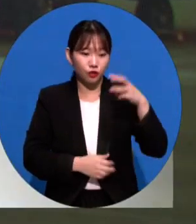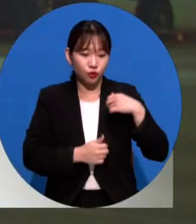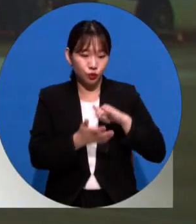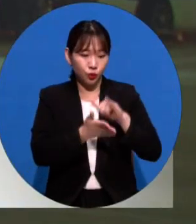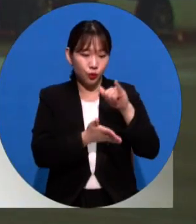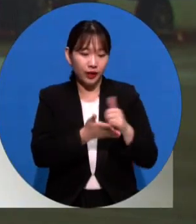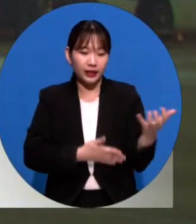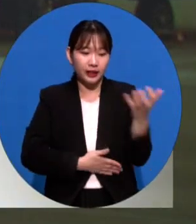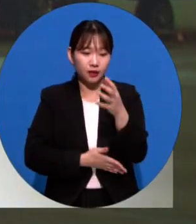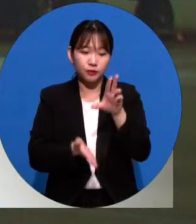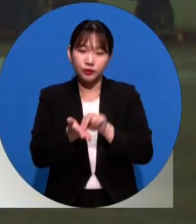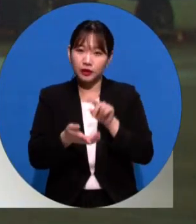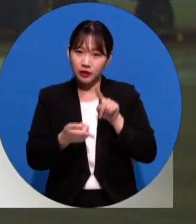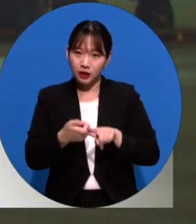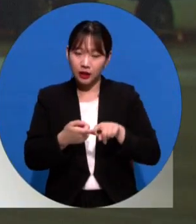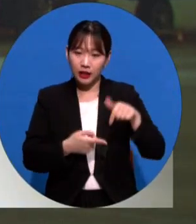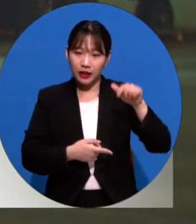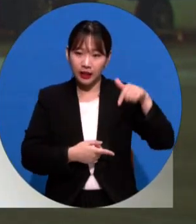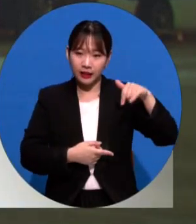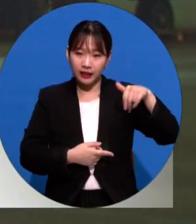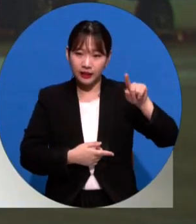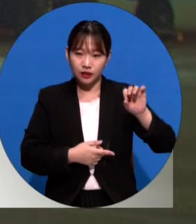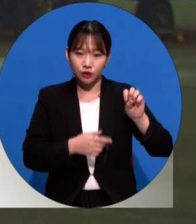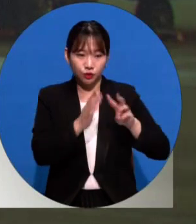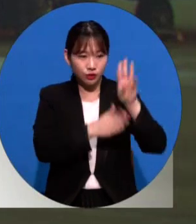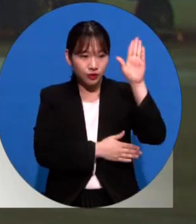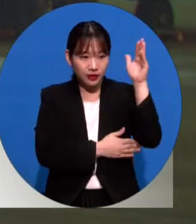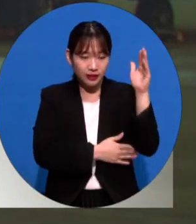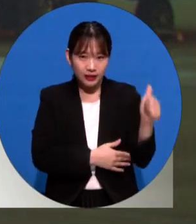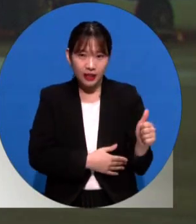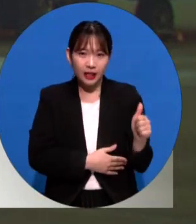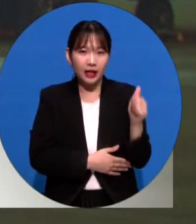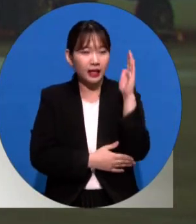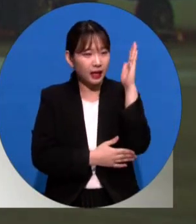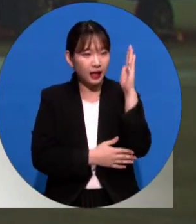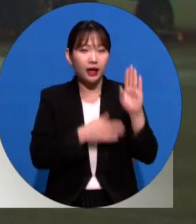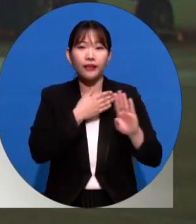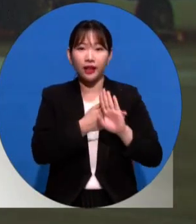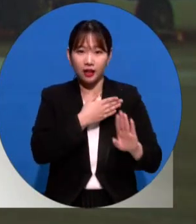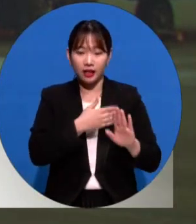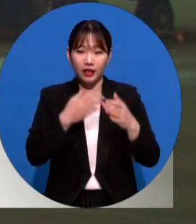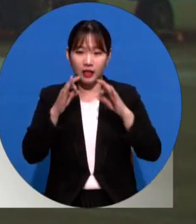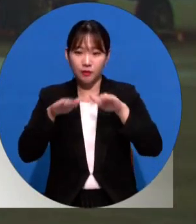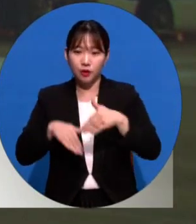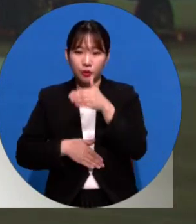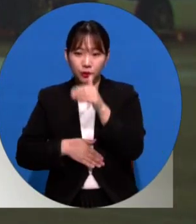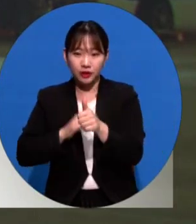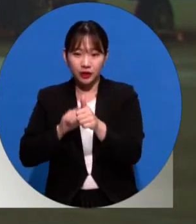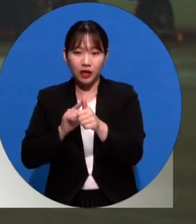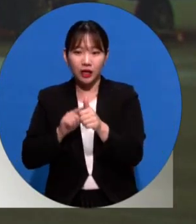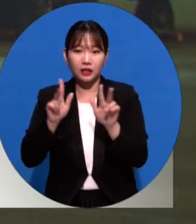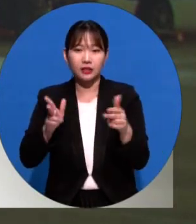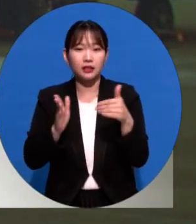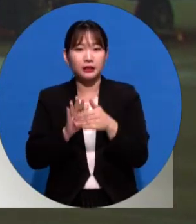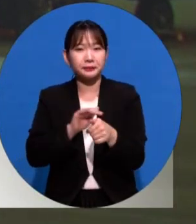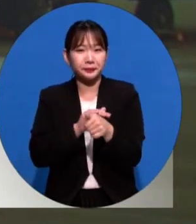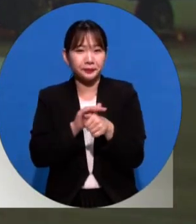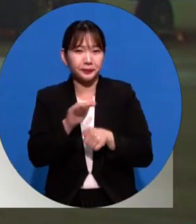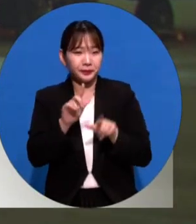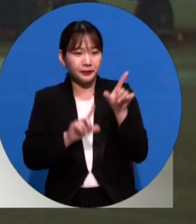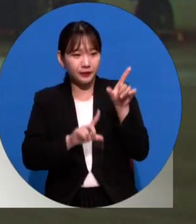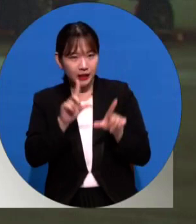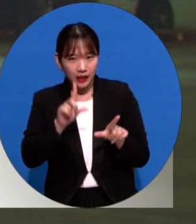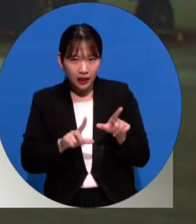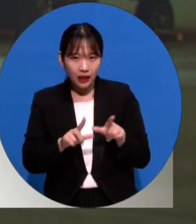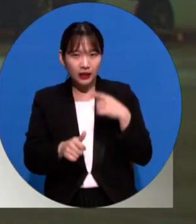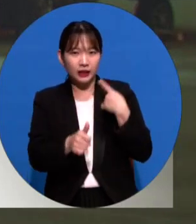광주 군공항 이전 문제에 대해 강기정 광주시장에 연일 발음한 것과 달리 김영록 전남지사는 그동안 소극적인